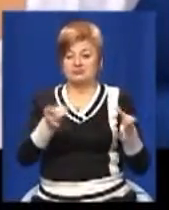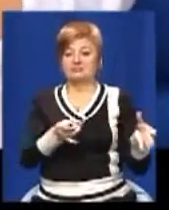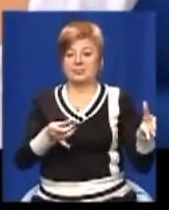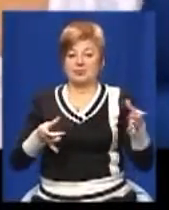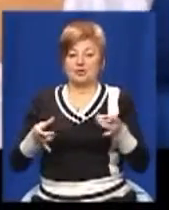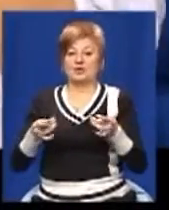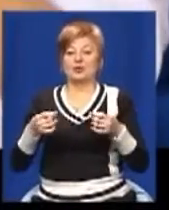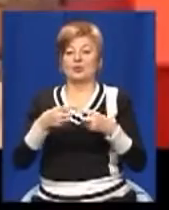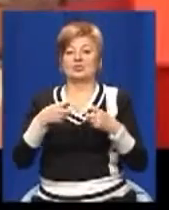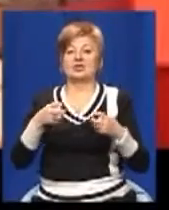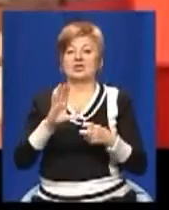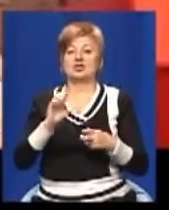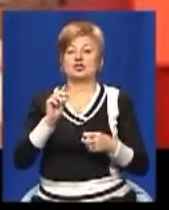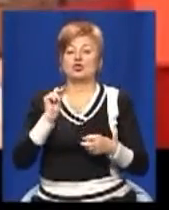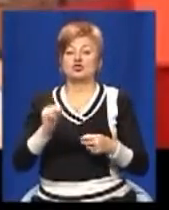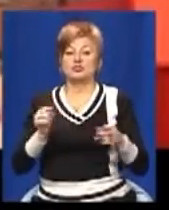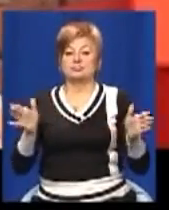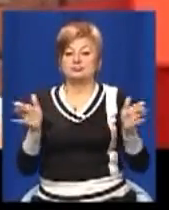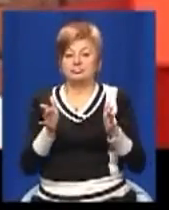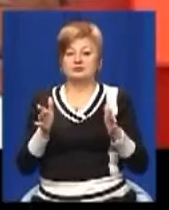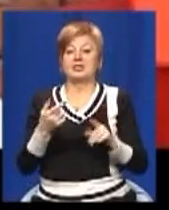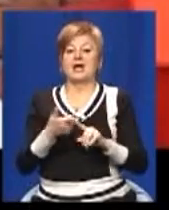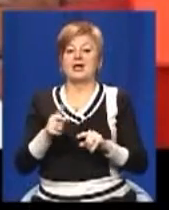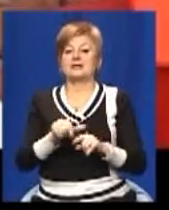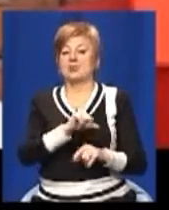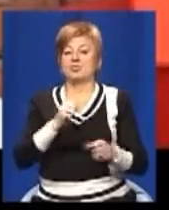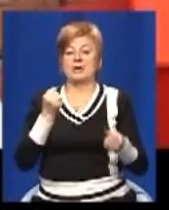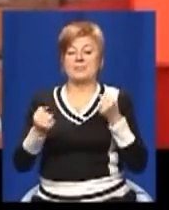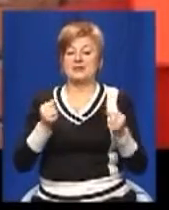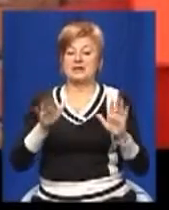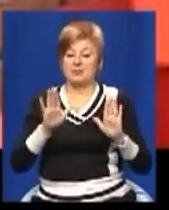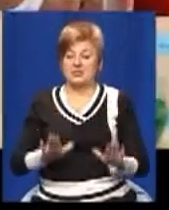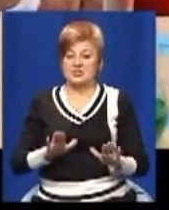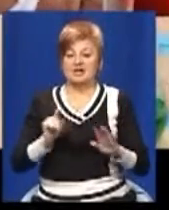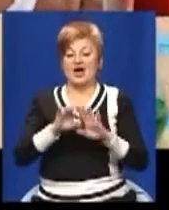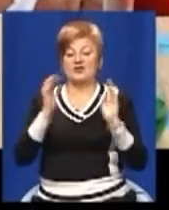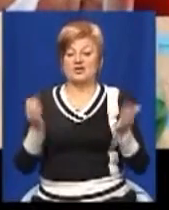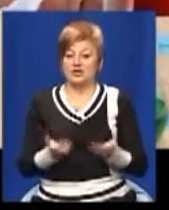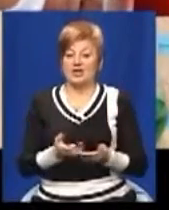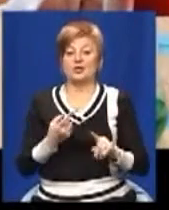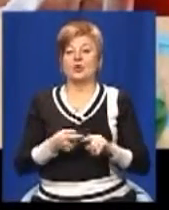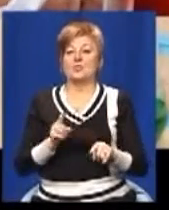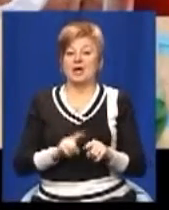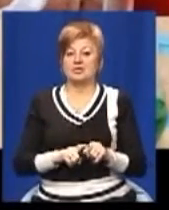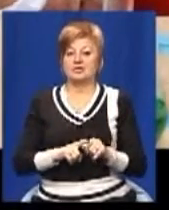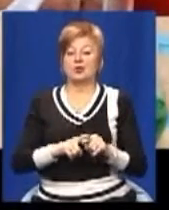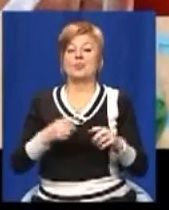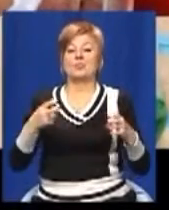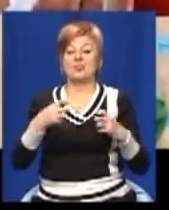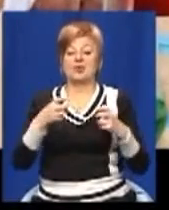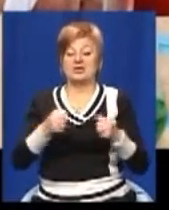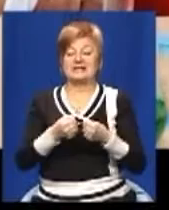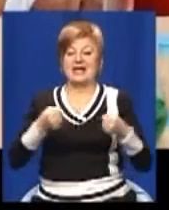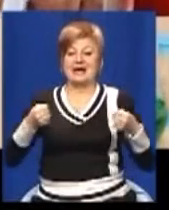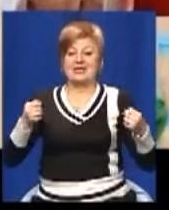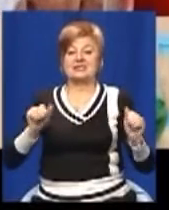ось тут, де вона зав'язується. І це найбільш міцні місця у кульці, тому що гума тут